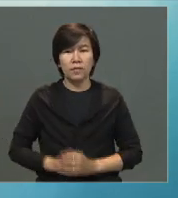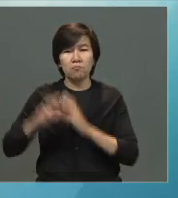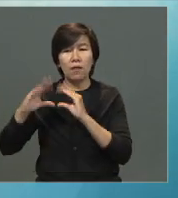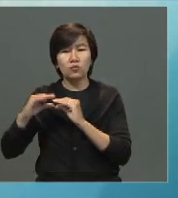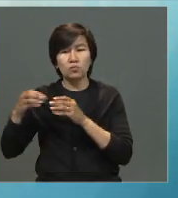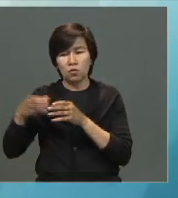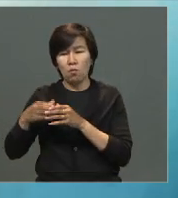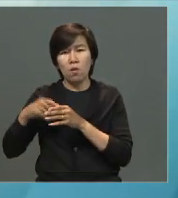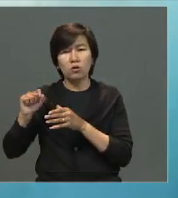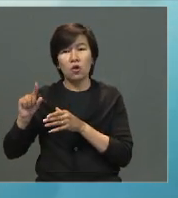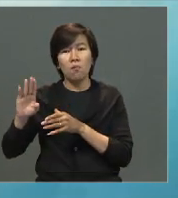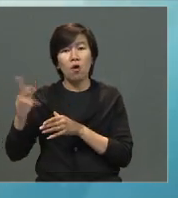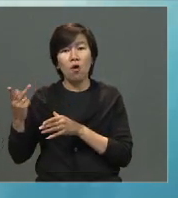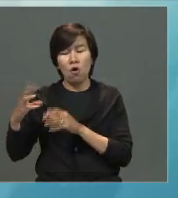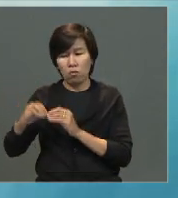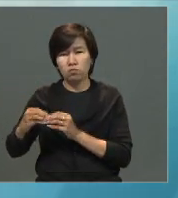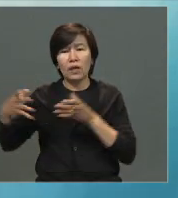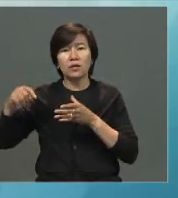ชุดใหญ่นะครับที่จะอนุมัตินะครับผมนี้ก็คืออย่างที่บอกว่ากลุ่มแรงงานมีฝีมือเ****วชาญนะครับอะไรหลายเนอะแล้วกลุ่มที่เป็นนักธุรกิจเดินทางมาระยะสั้นๆที่ต้องขออนุญาตในวันจันทร์ที่จะถึงนี้ที่จะมีการประชุมสปกชุดใหญ่นะครับส่วนขั้นที่2